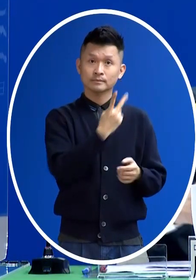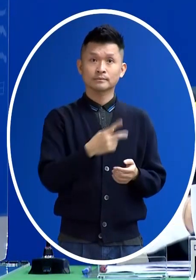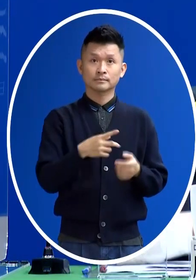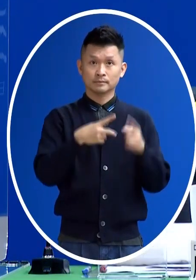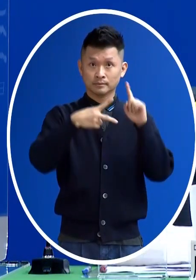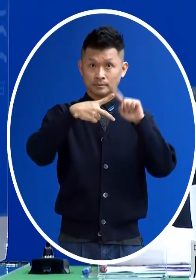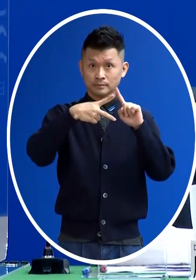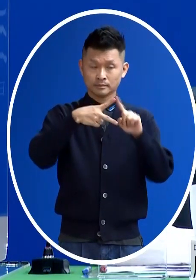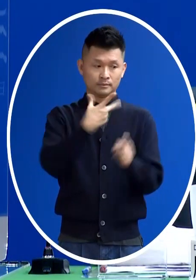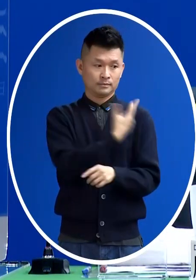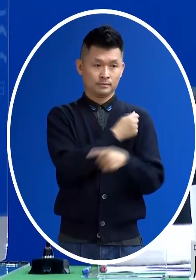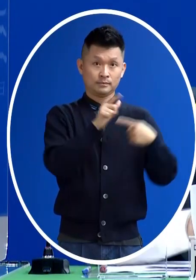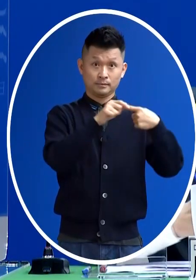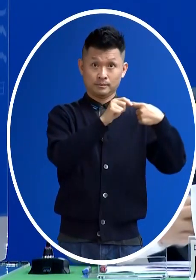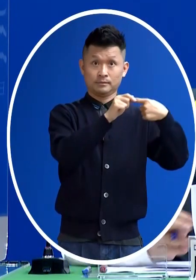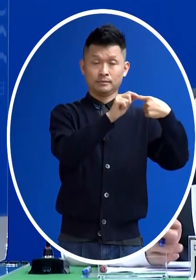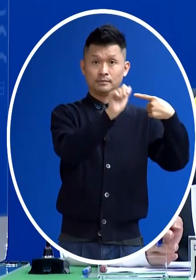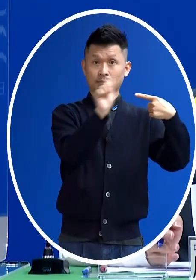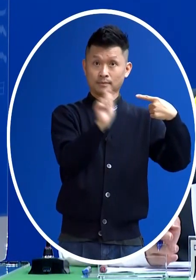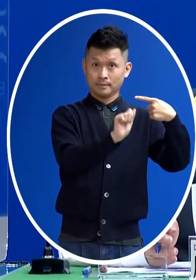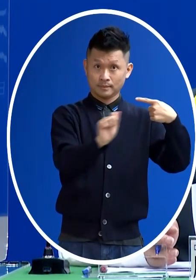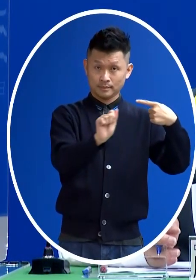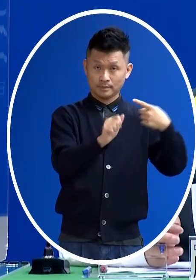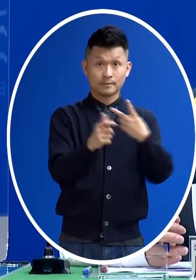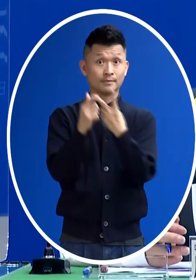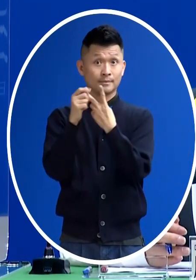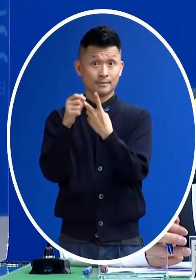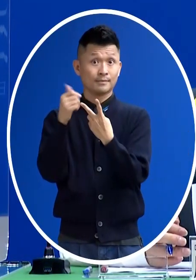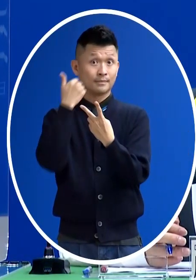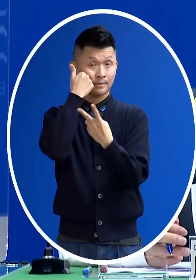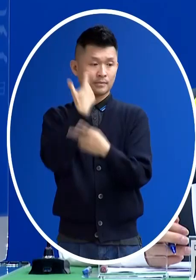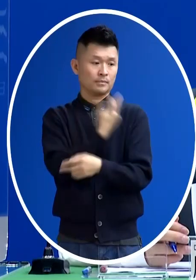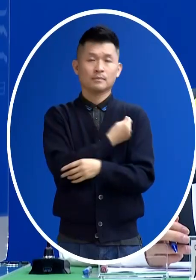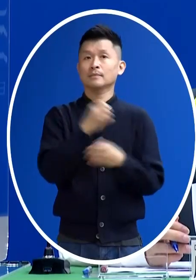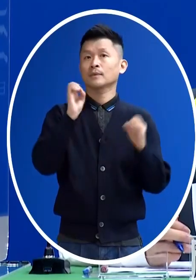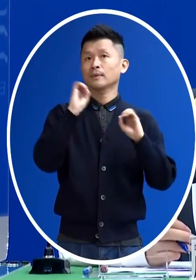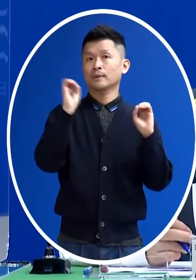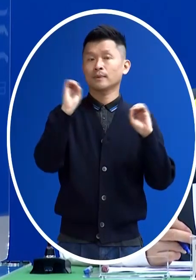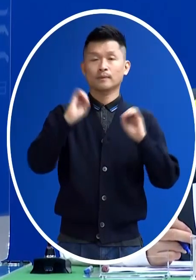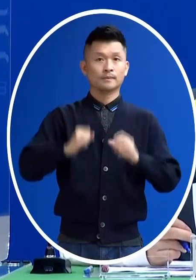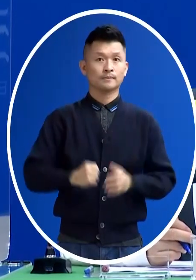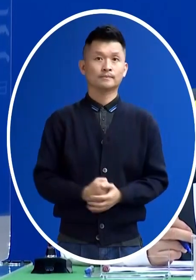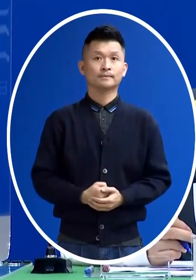有1例打过1剂的 AZ，第一位哈，那第二位是都没有接种过疫苗。